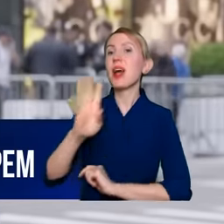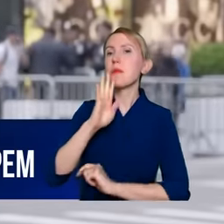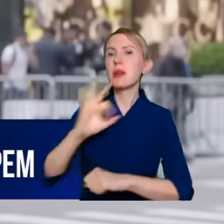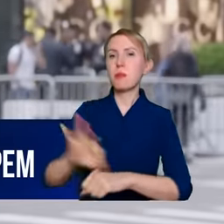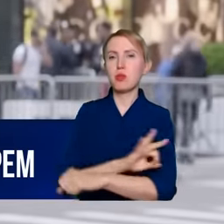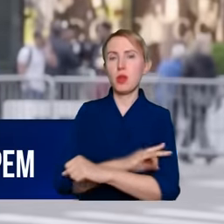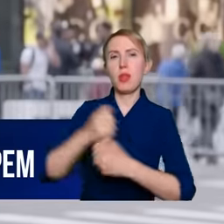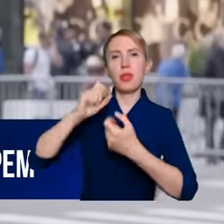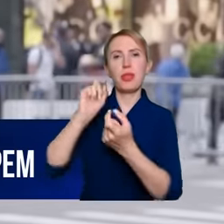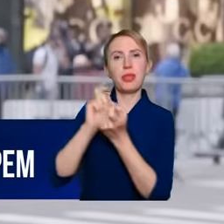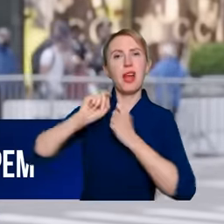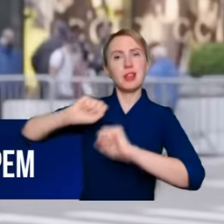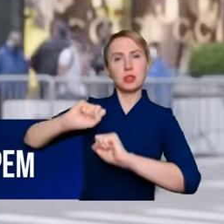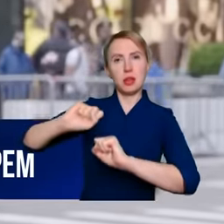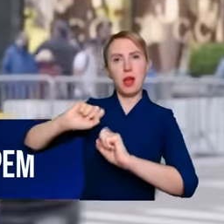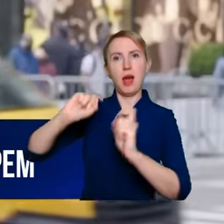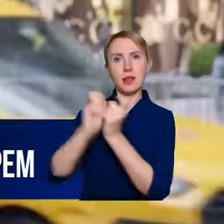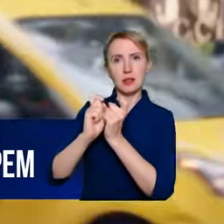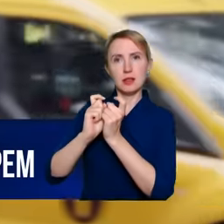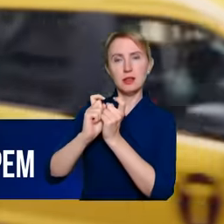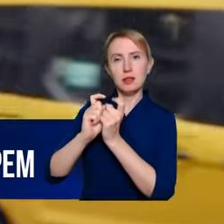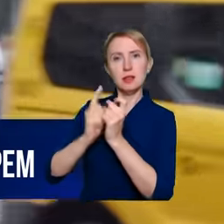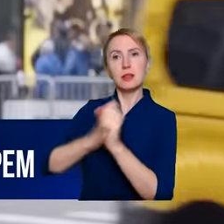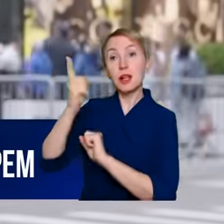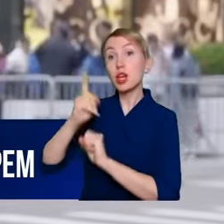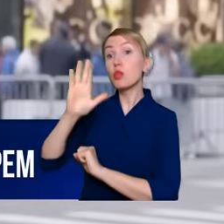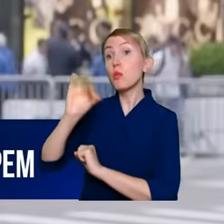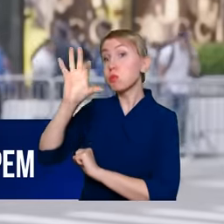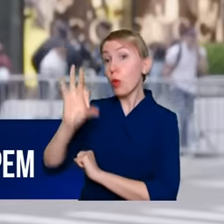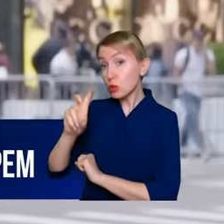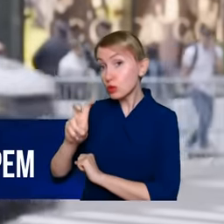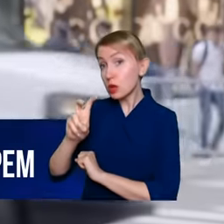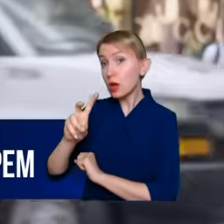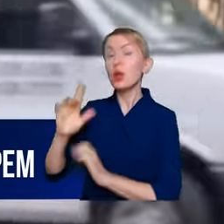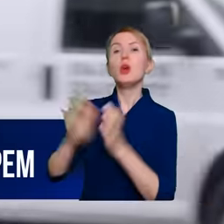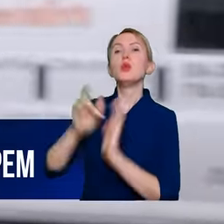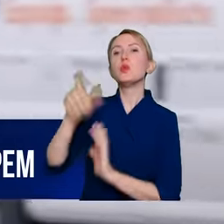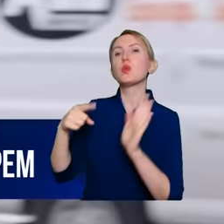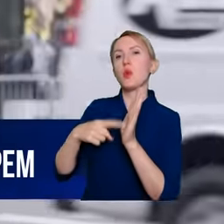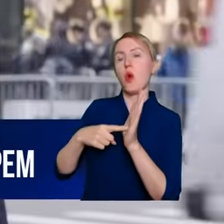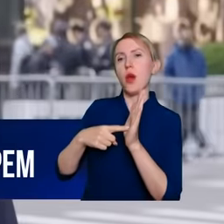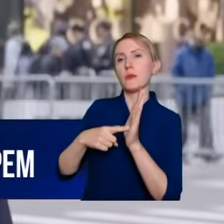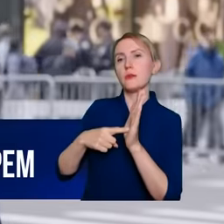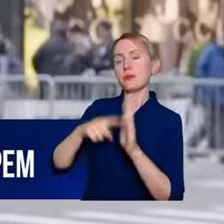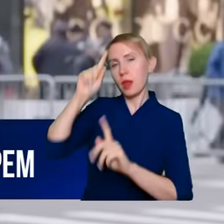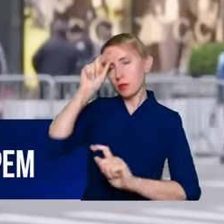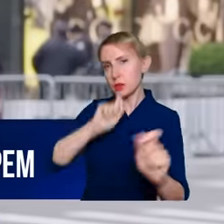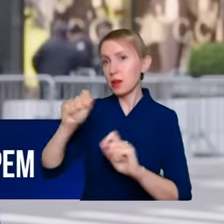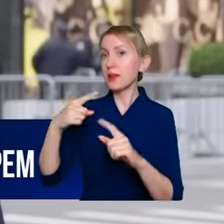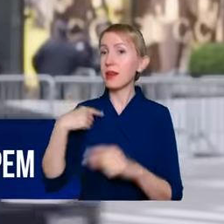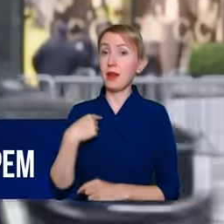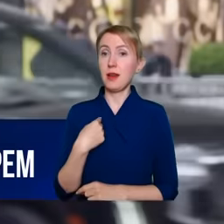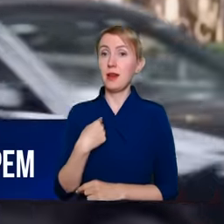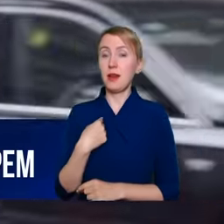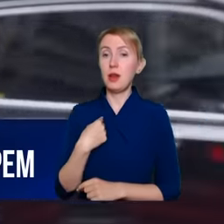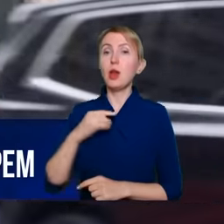tarczy antyrakietowej George'a Busha. I to w kontekście ostatnich wypowiedzi Donalda Tuska tu jest przypominane. Ja przez